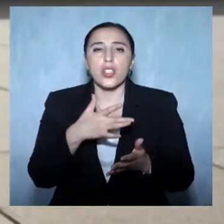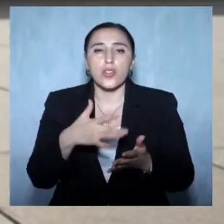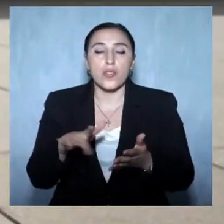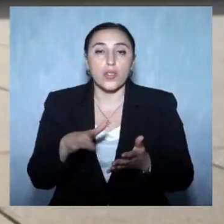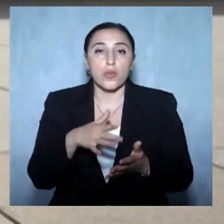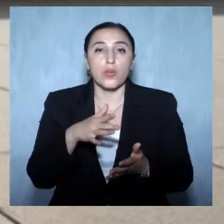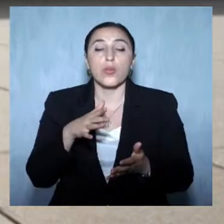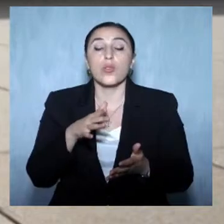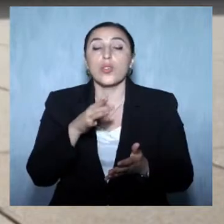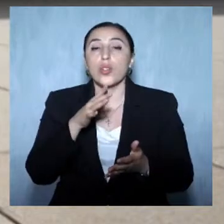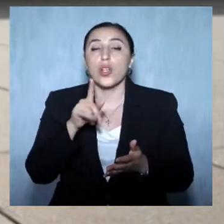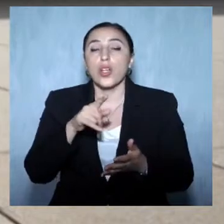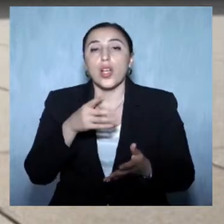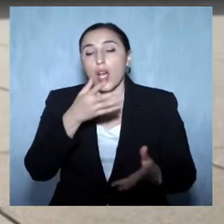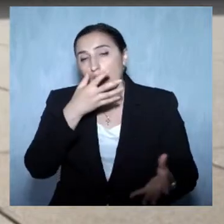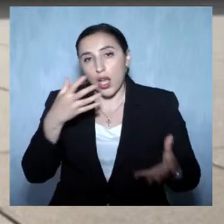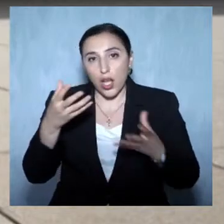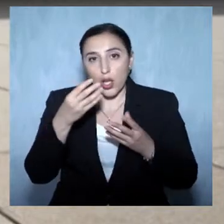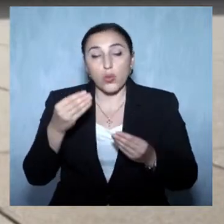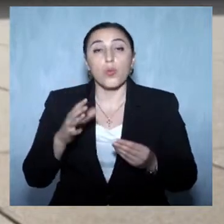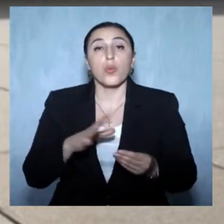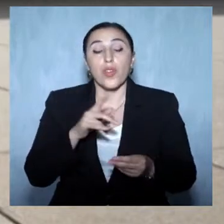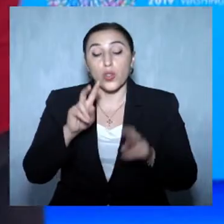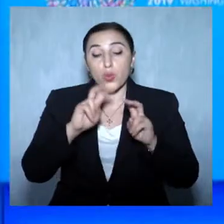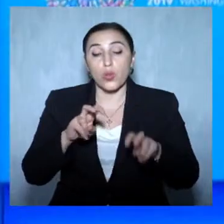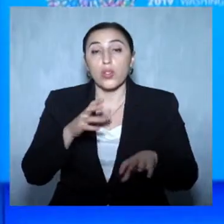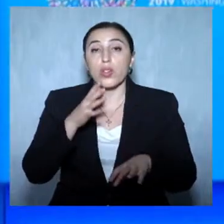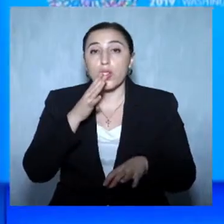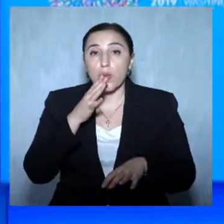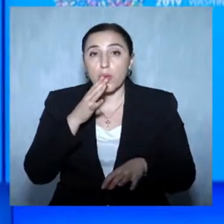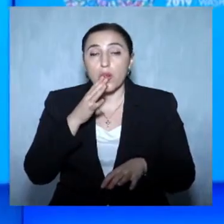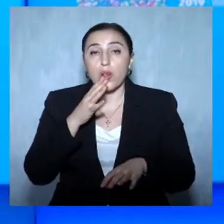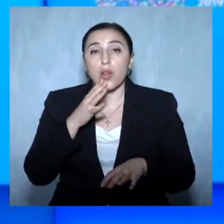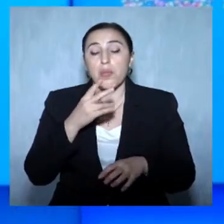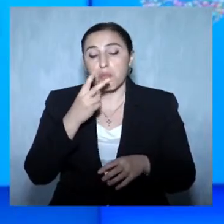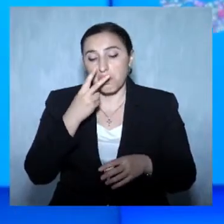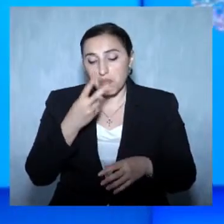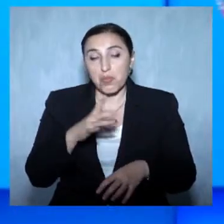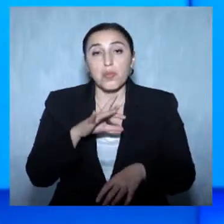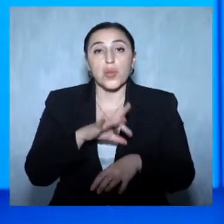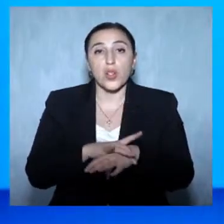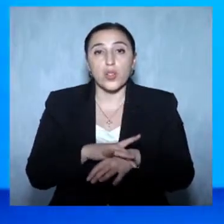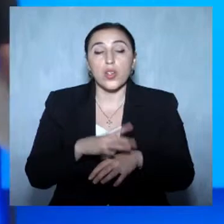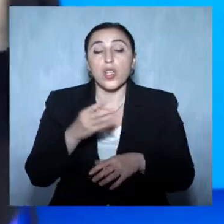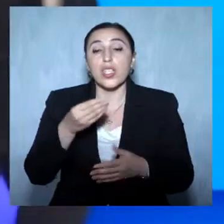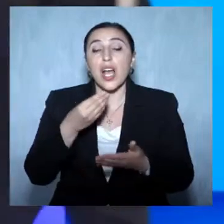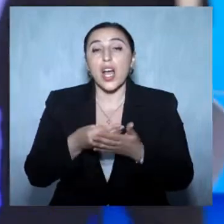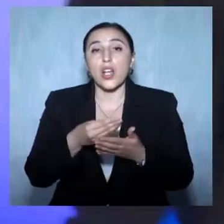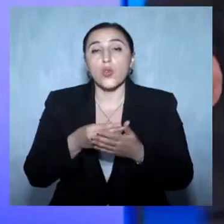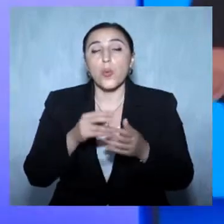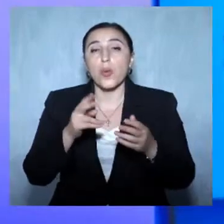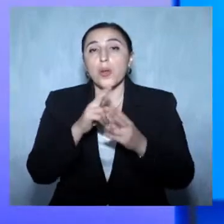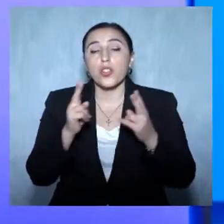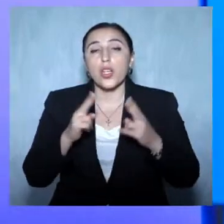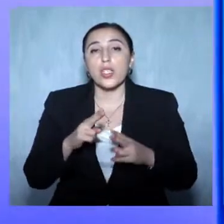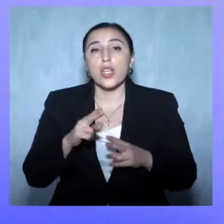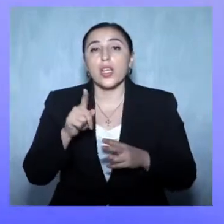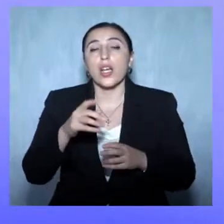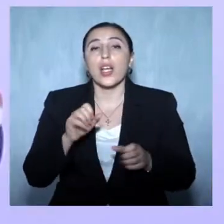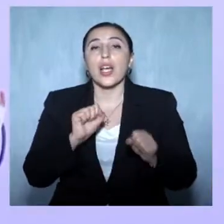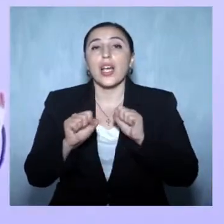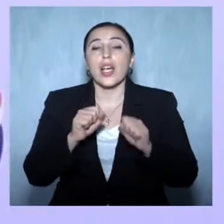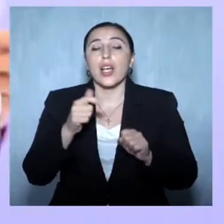ընթացքում թուլտրված խաղթումներով։ Ստուգումների արդյունքում ասնավորապես պարզվել է, որ արժույթի միչազգային հիմնադրամի ղեկավար